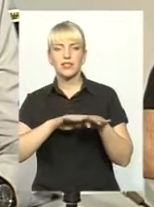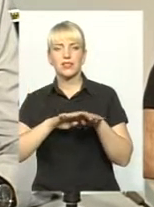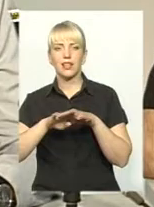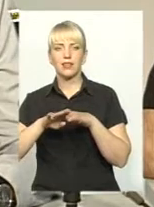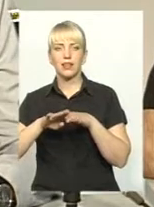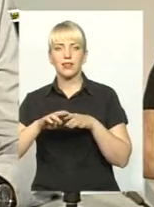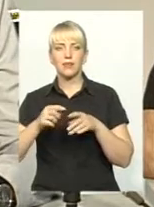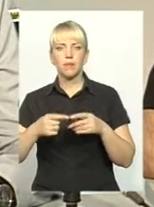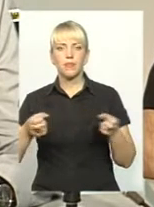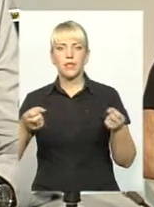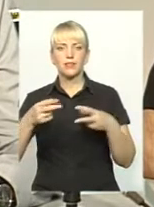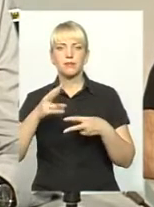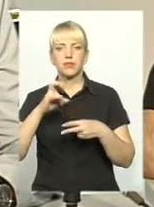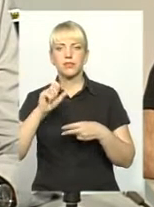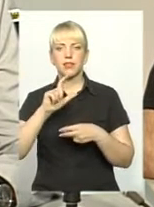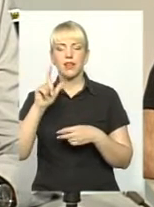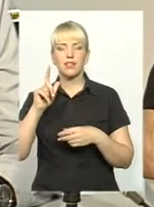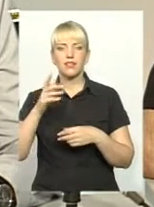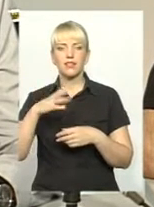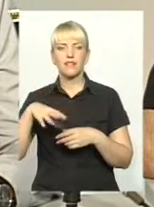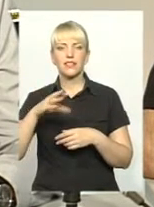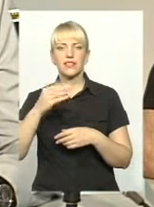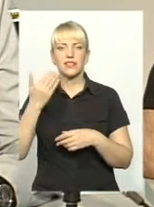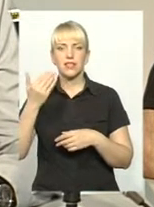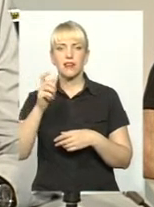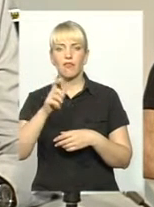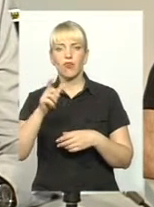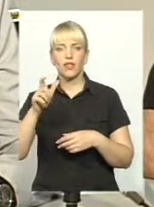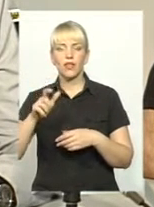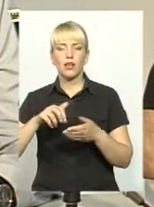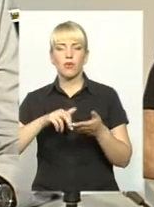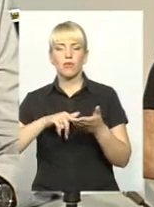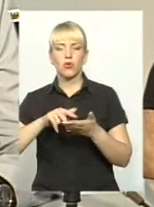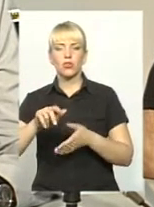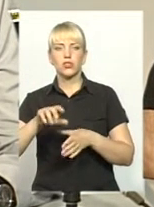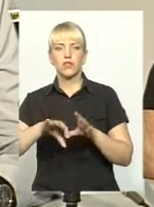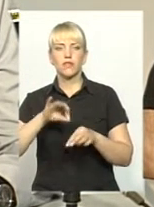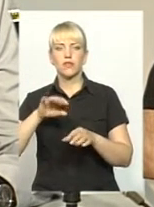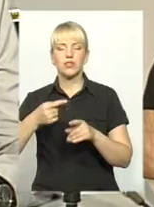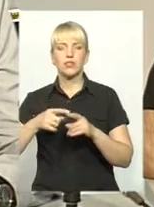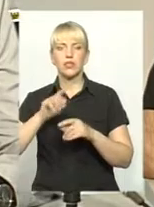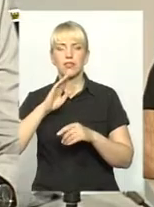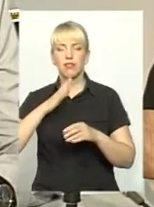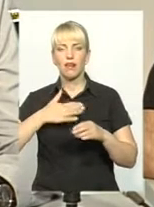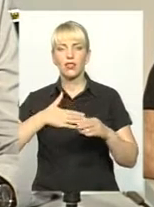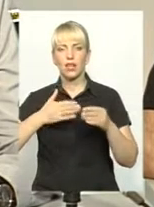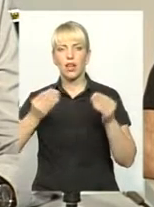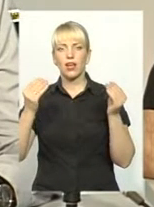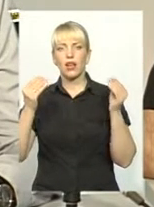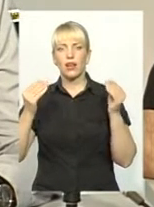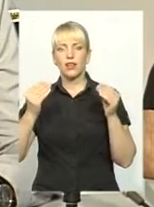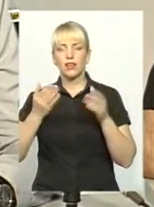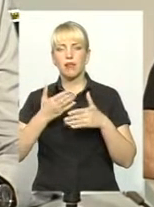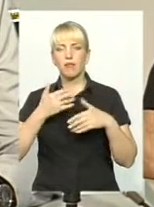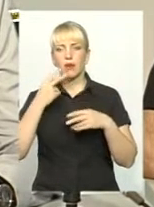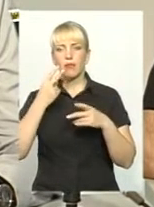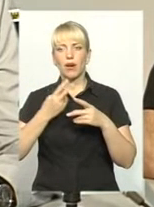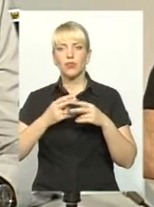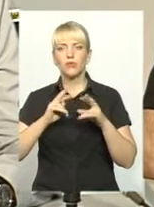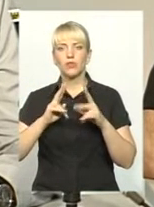спецпризначенців. І вони всі майже пройшли відбір. Це наша еліта. Ми бачимо сьогодні, як